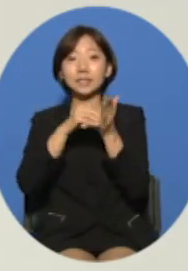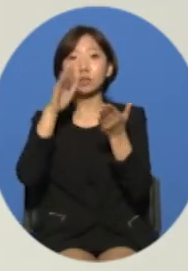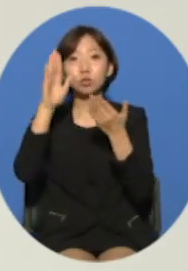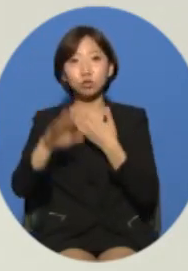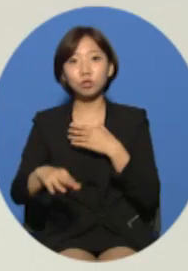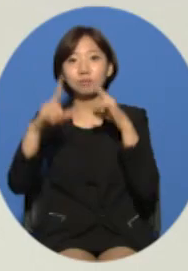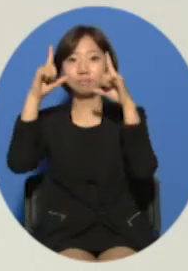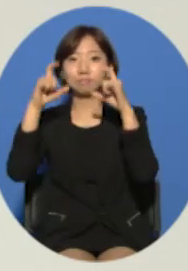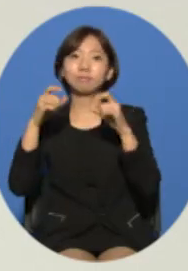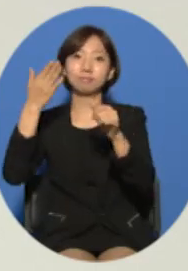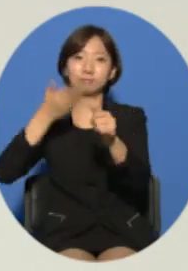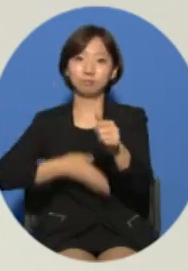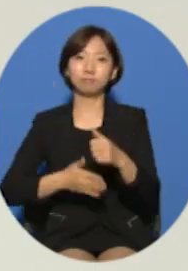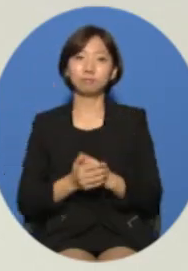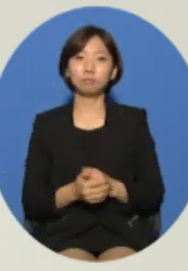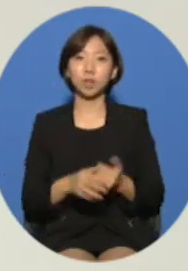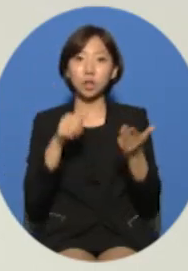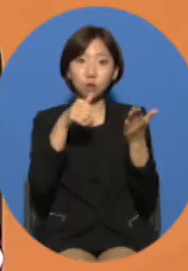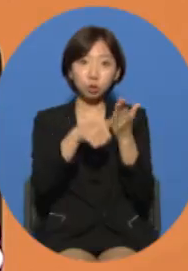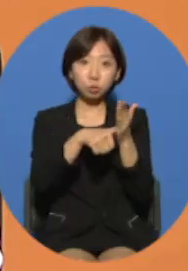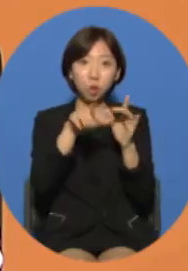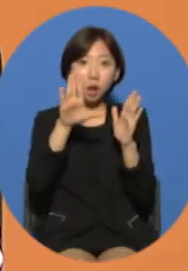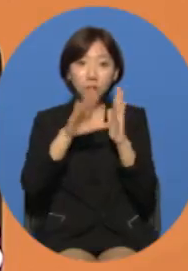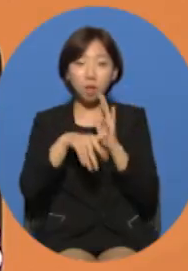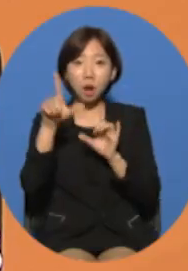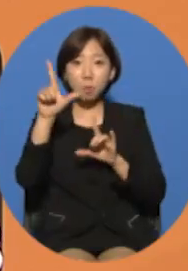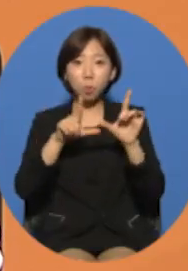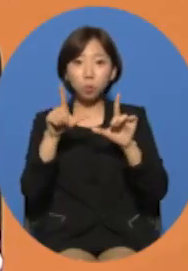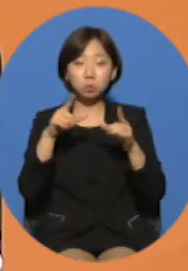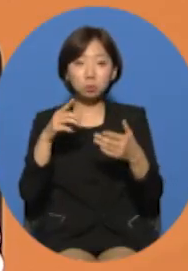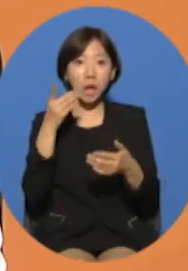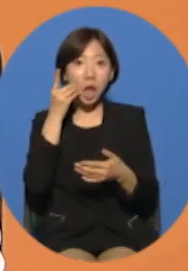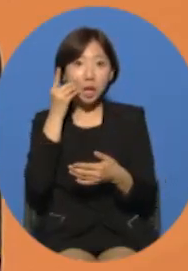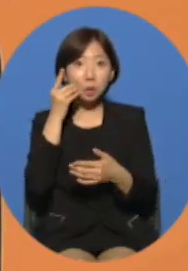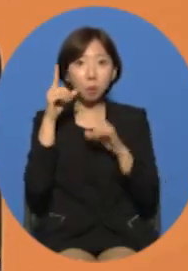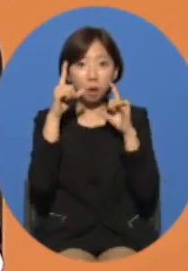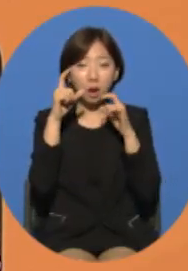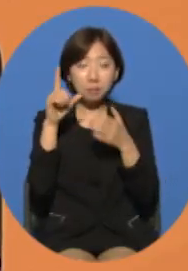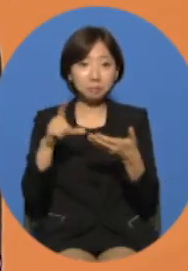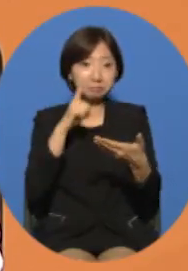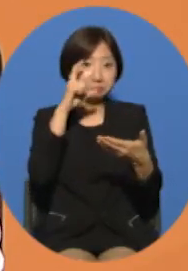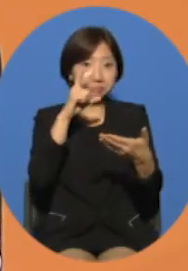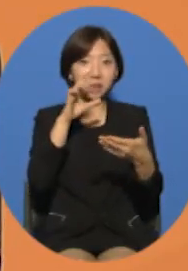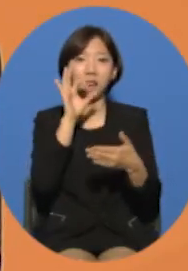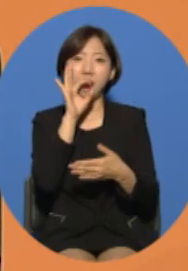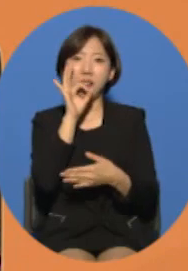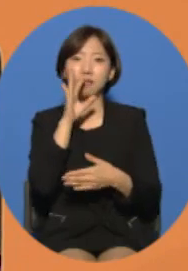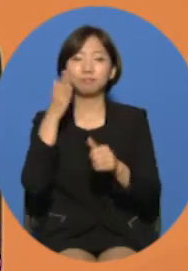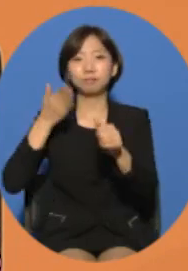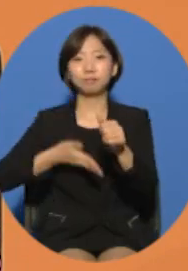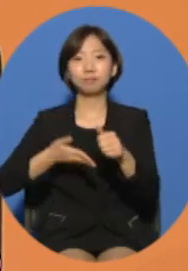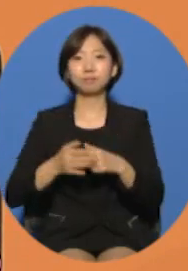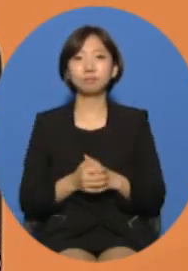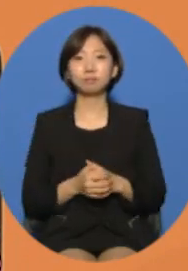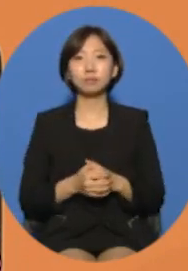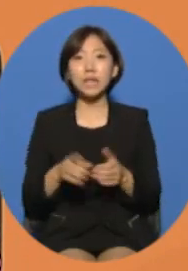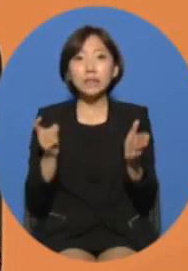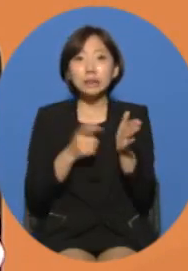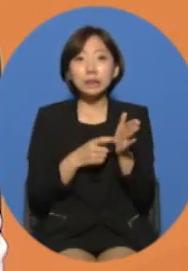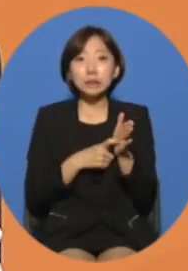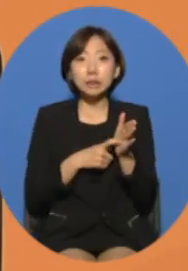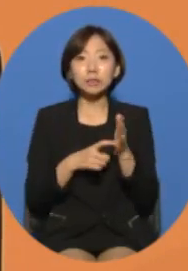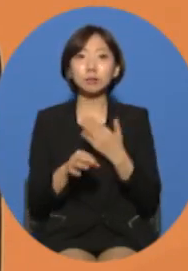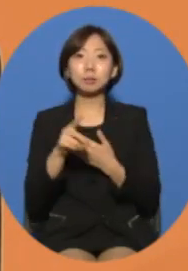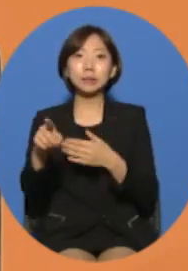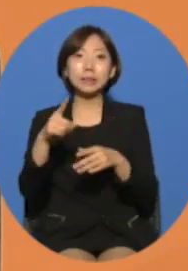투표소에 들어가거나 뭐 기표를 네. 하거나 이럴 때는 카메라는 절대로 그렇습니다. 예, 사용을 해서 예, 안 되겠군요. 예, 예. 알겠습니다. 얼마나 급하시면 바로